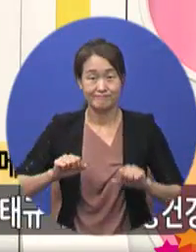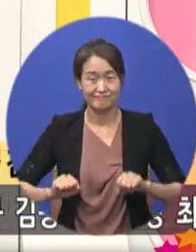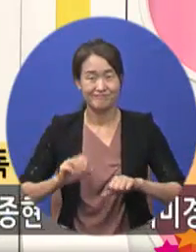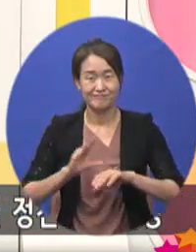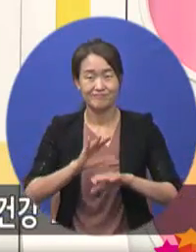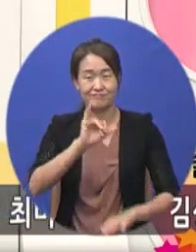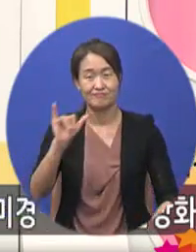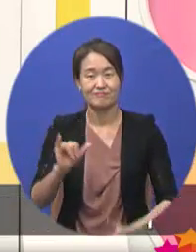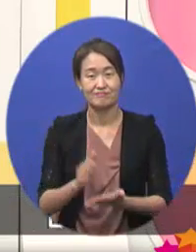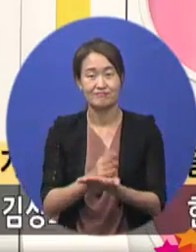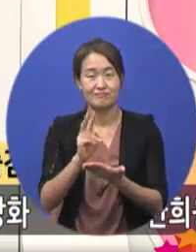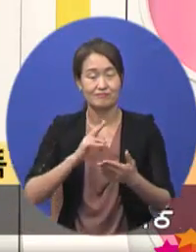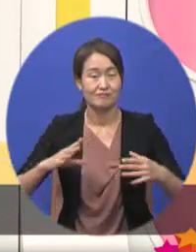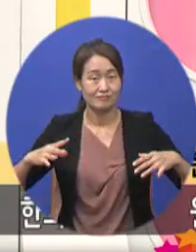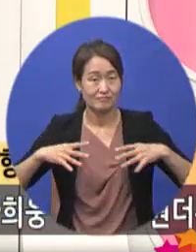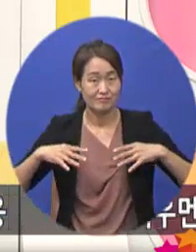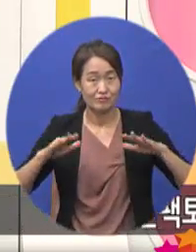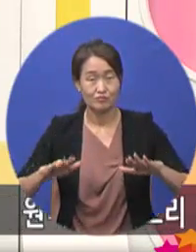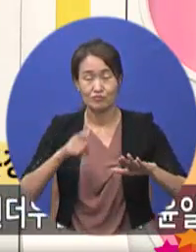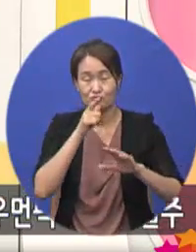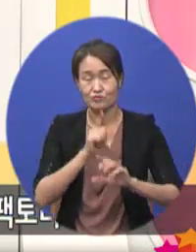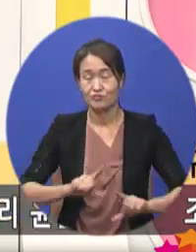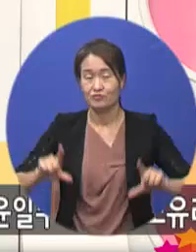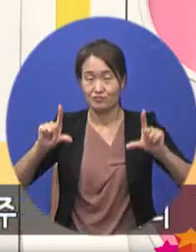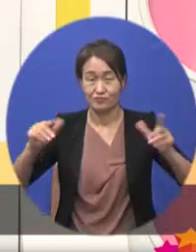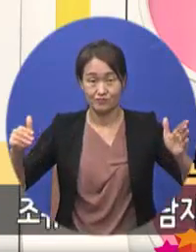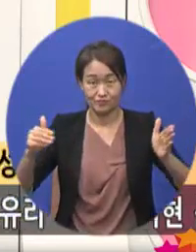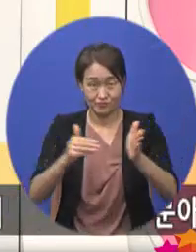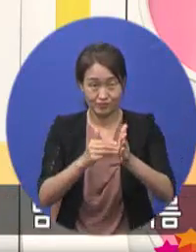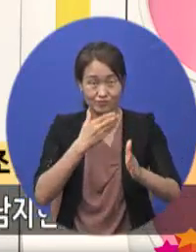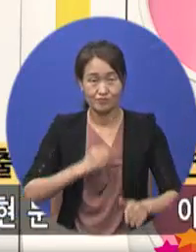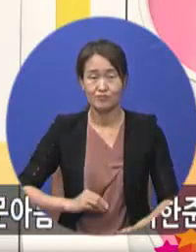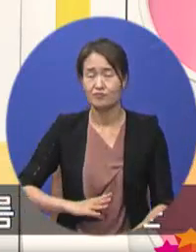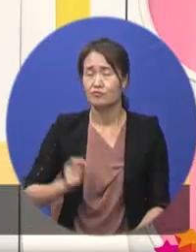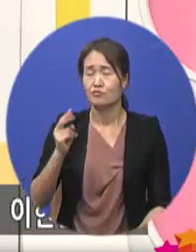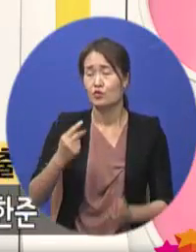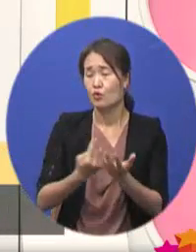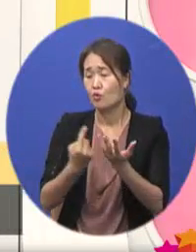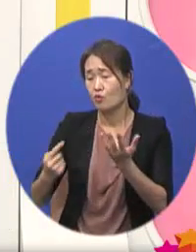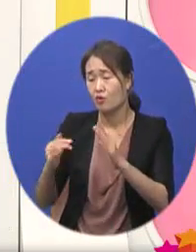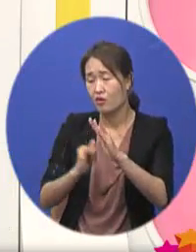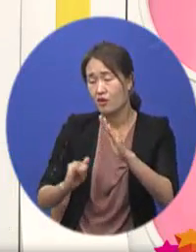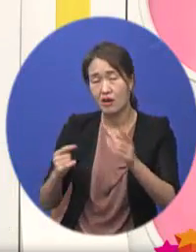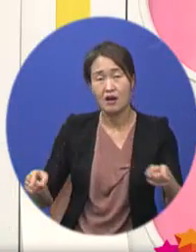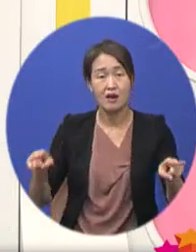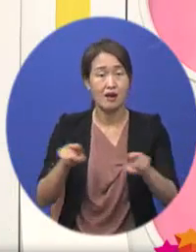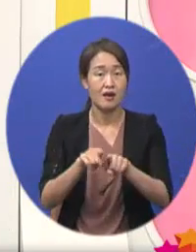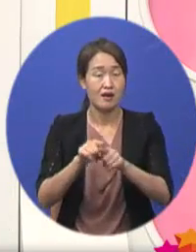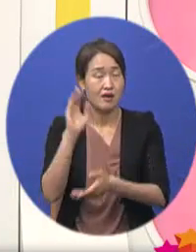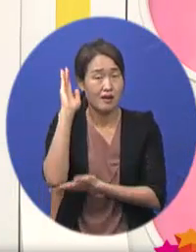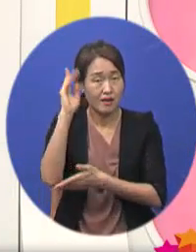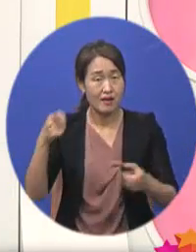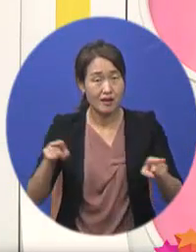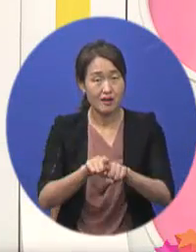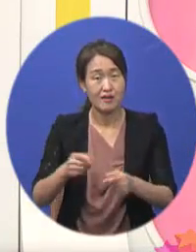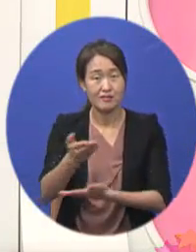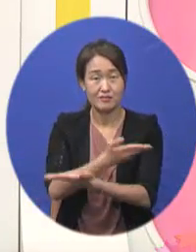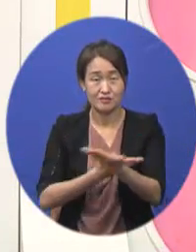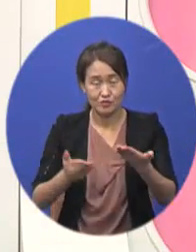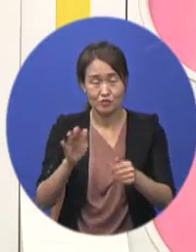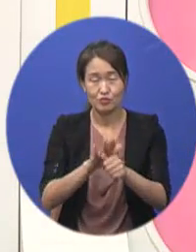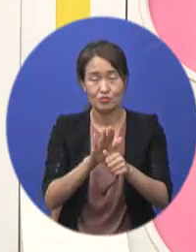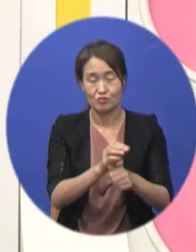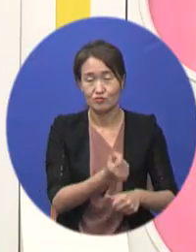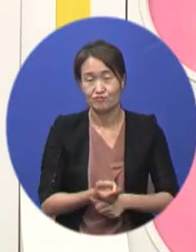생방송 전국 나눔 노래자랑 수요일 순서 여기까지고요. 우리 복지TV는 소외된 많은 가정들의 이야기를 함께 나누고 또